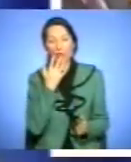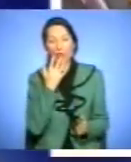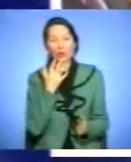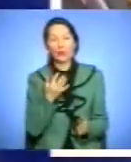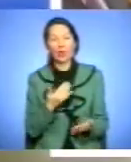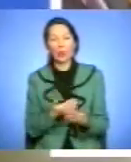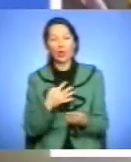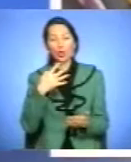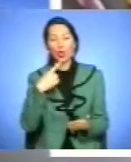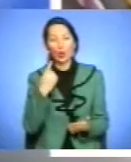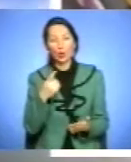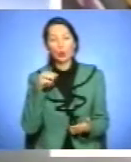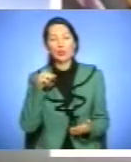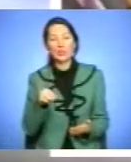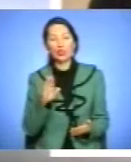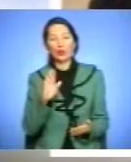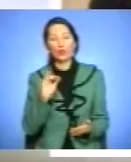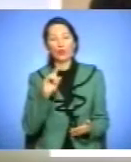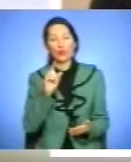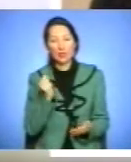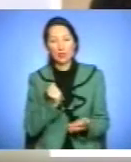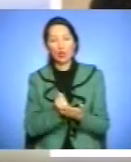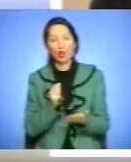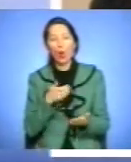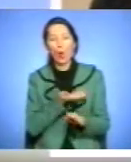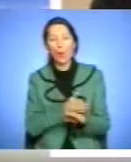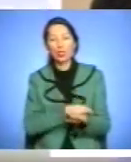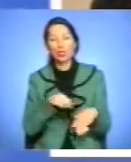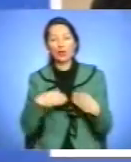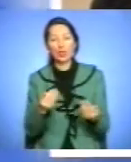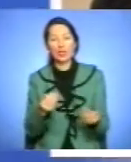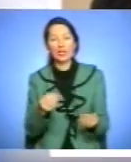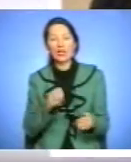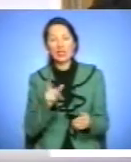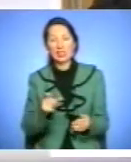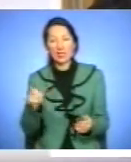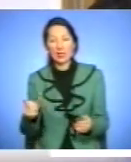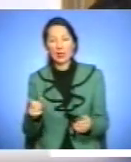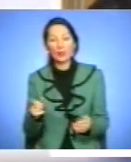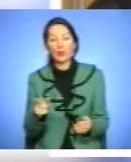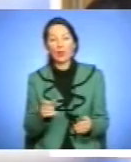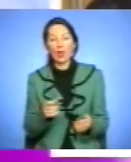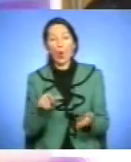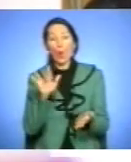Майже 41 тисячу віз до Польщі видали жителям області у Тернопільському пункті прийому візових анкет.